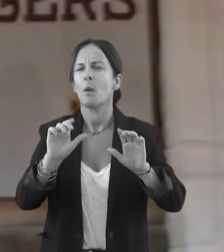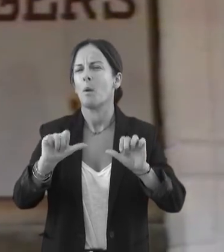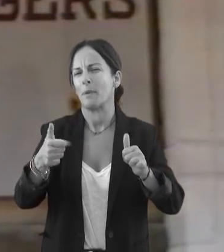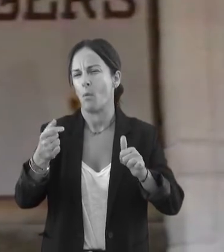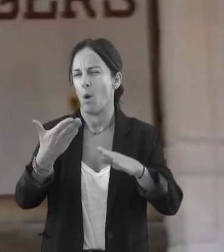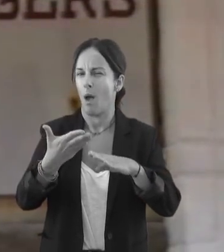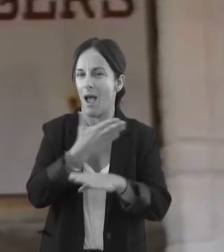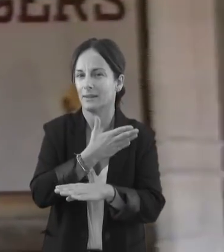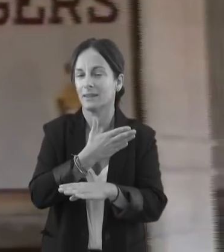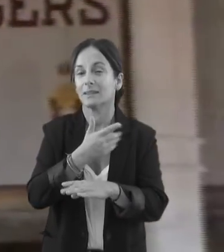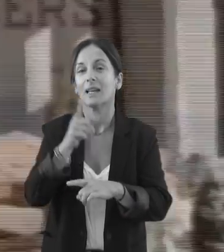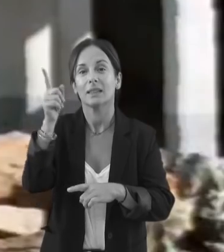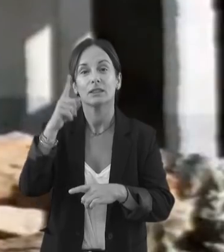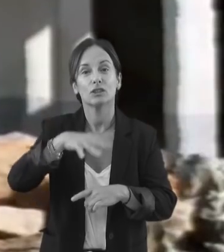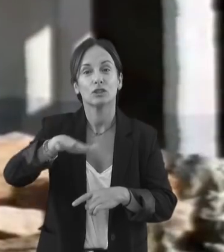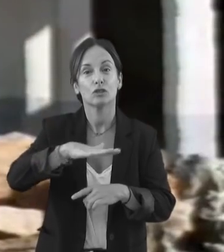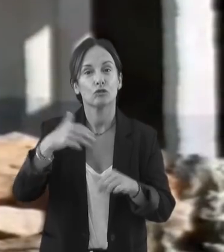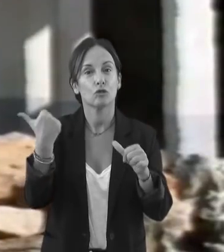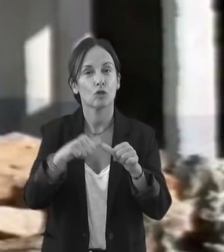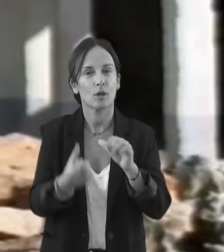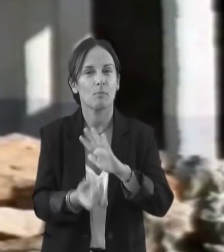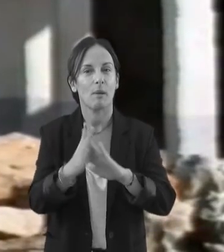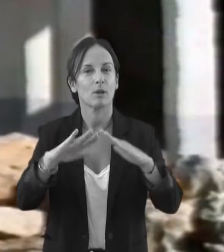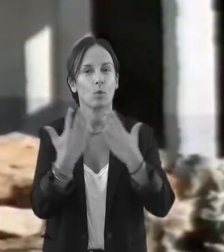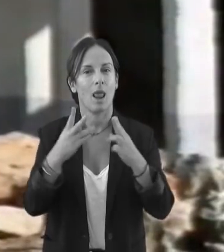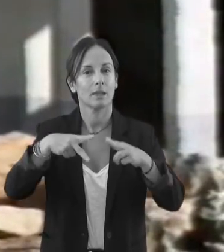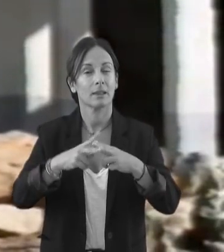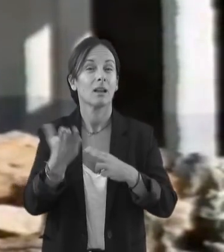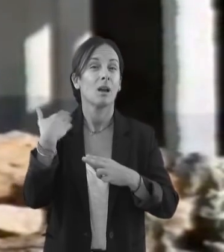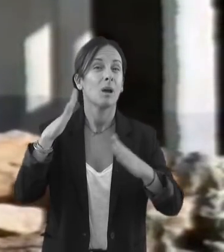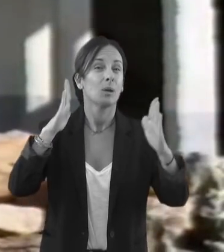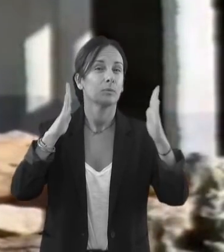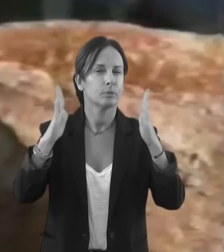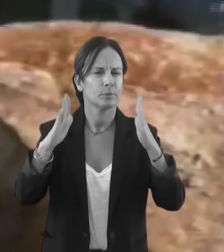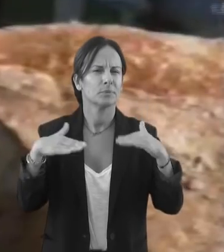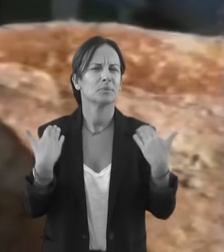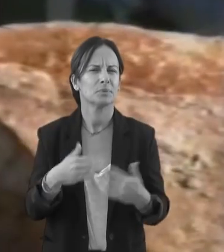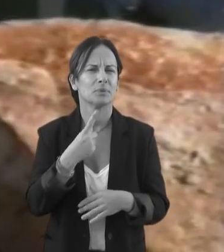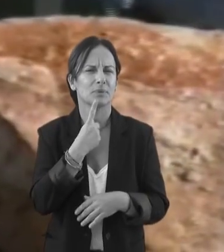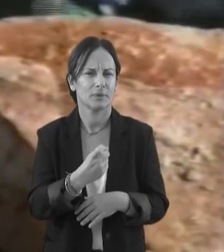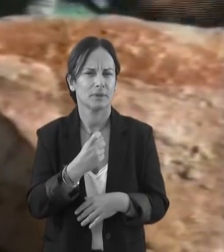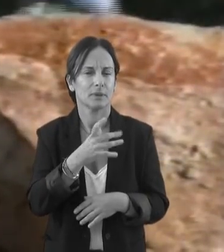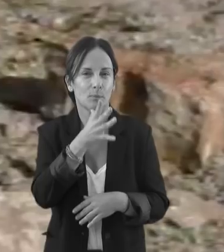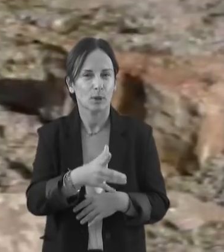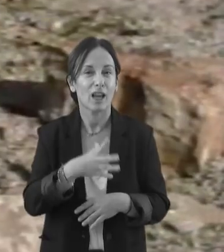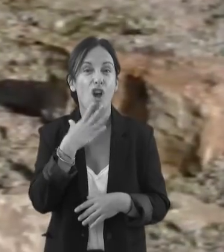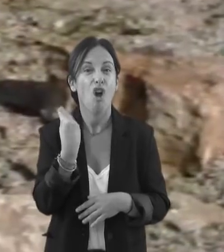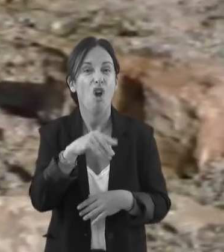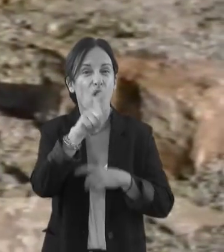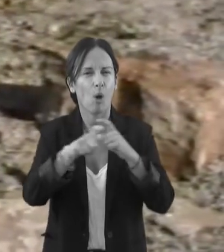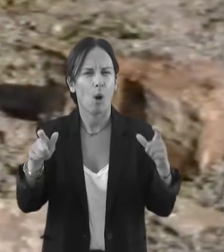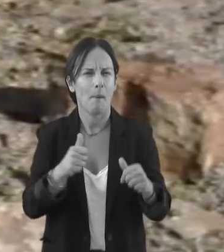d'una escola taller que se va crear a Sóller. Estava en un moment molt particular, hi havia molt d'atur juvenil. L'ofici de